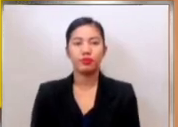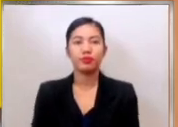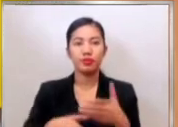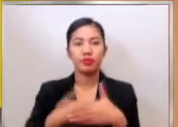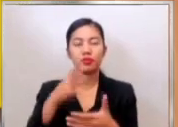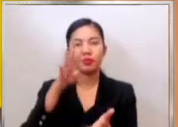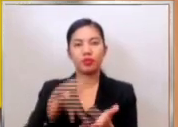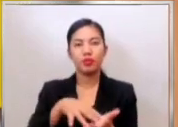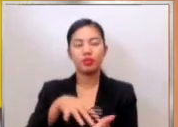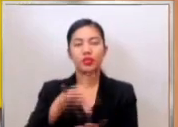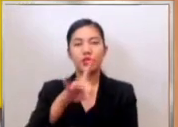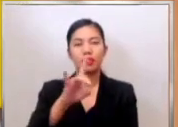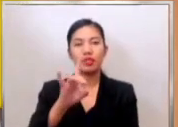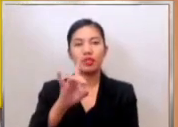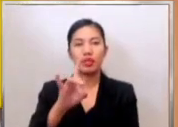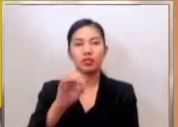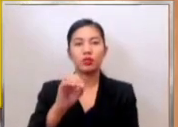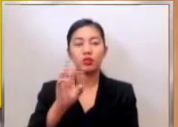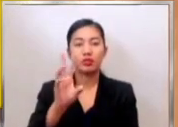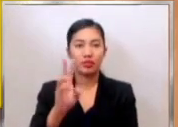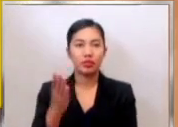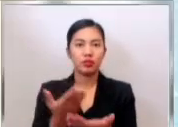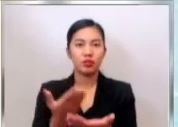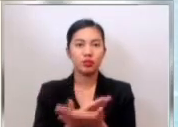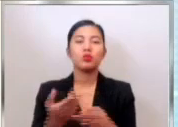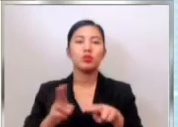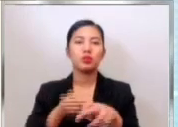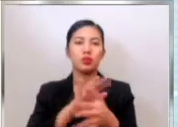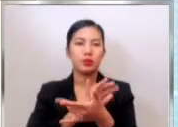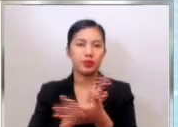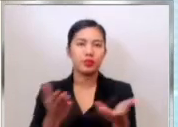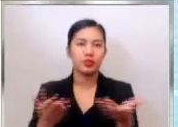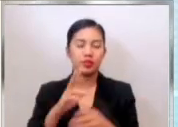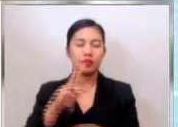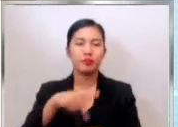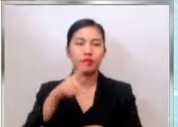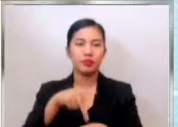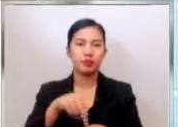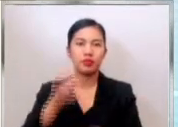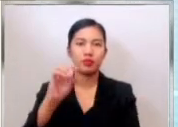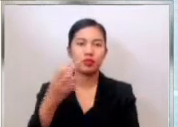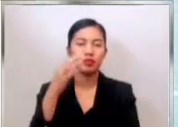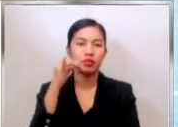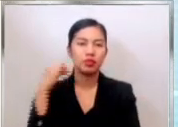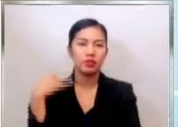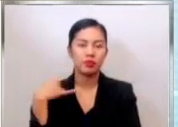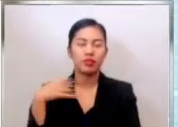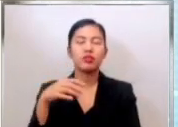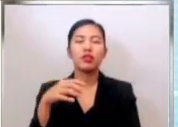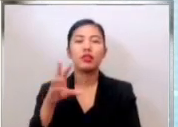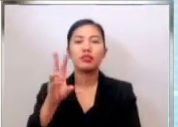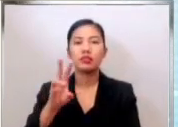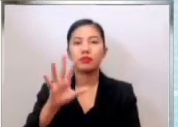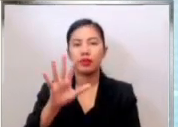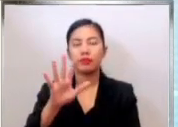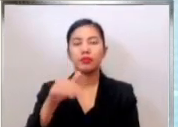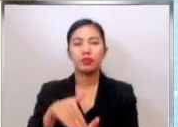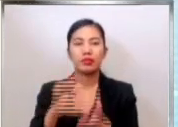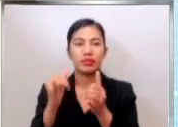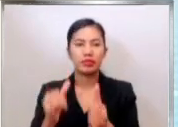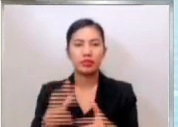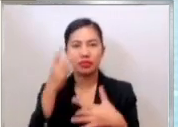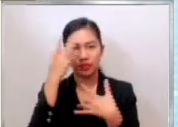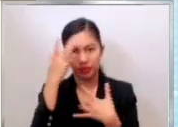4,806 ang naitalang bagong COVID cases sa bansa. Sa datos po ng DOH kahapon, mahigit 65,000 ang active o nagpapagaling pa sa